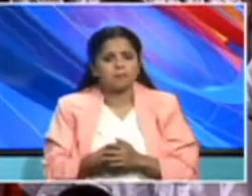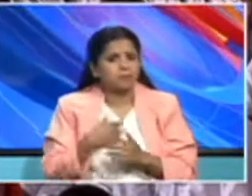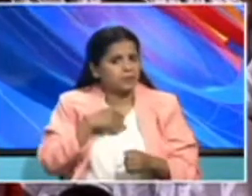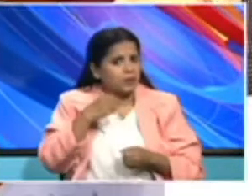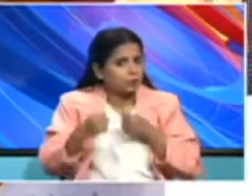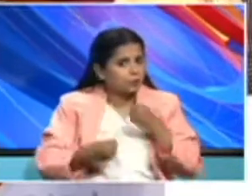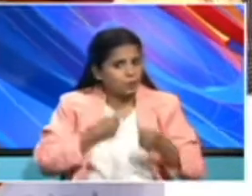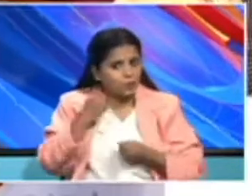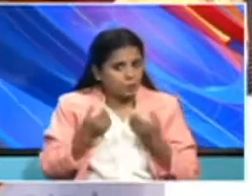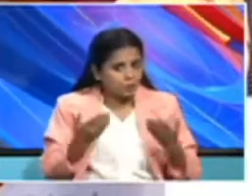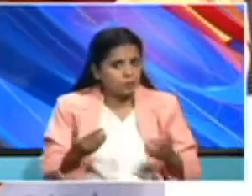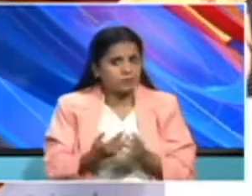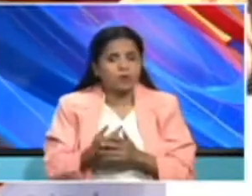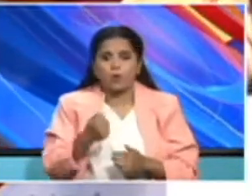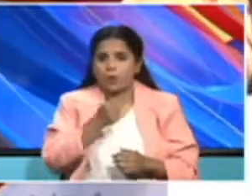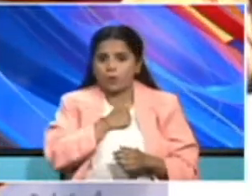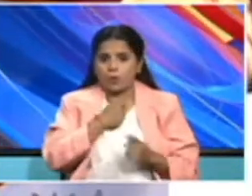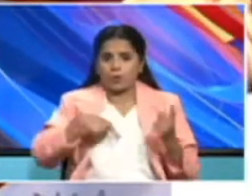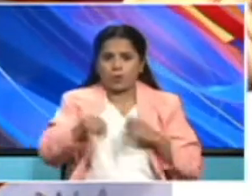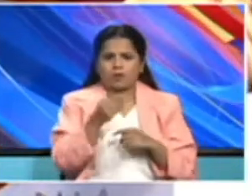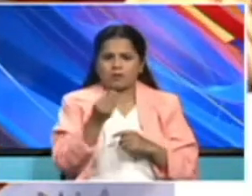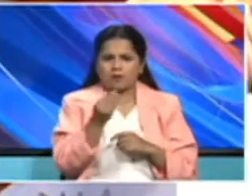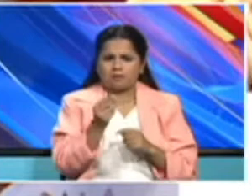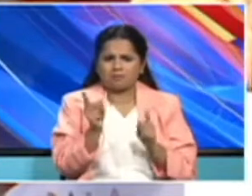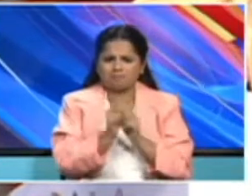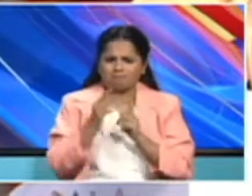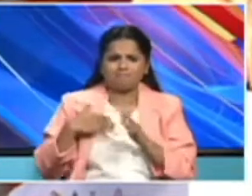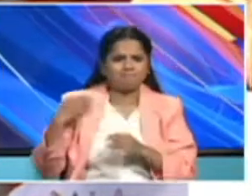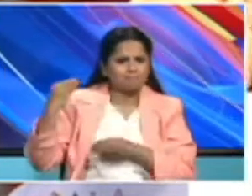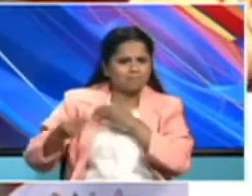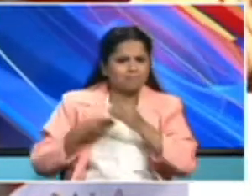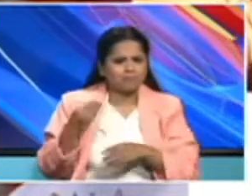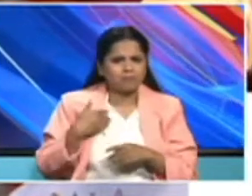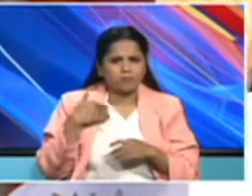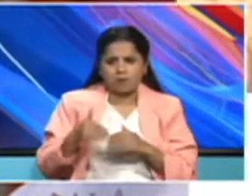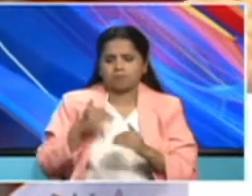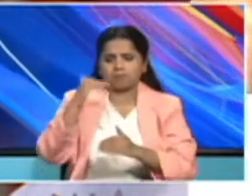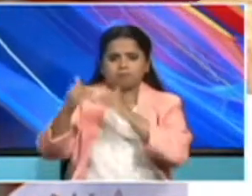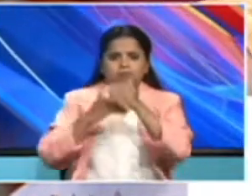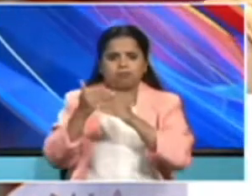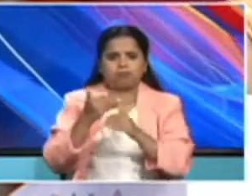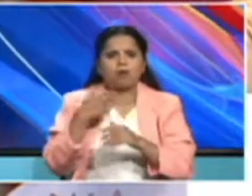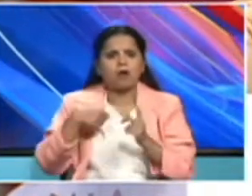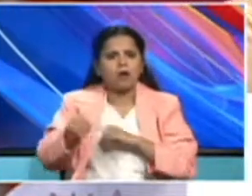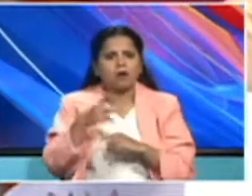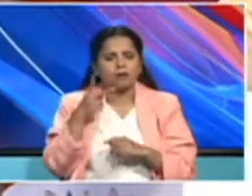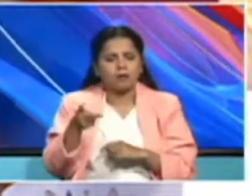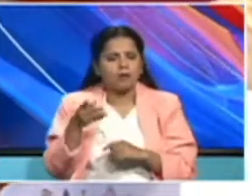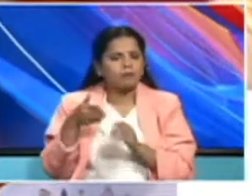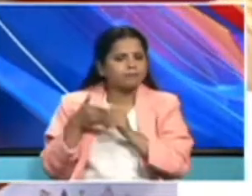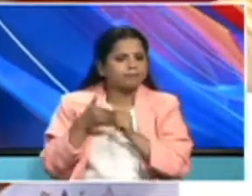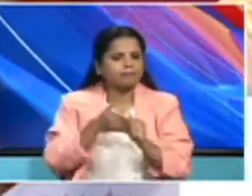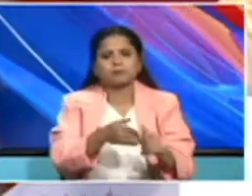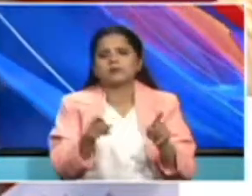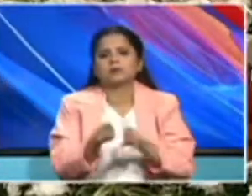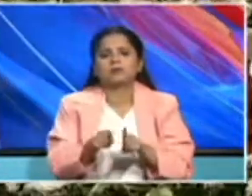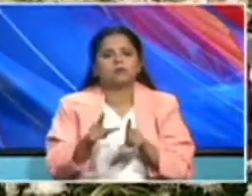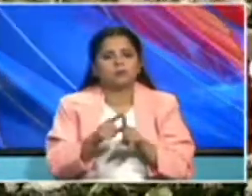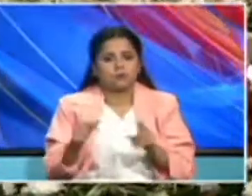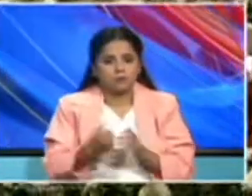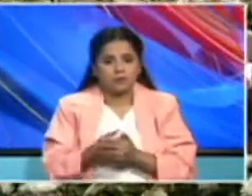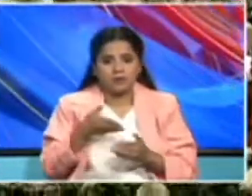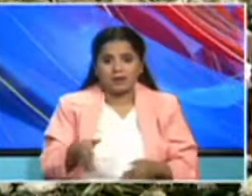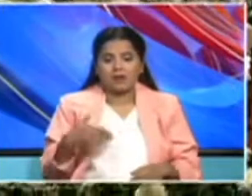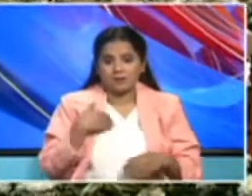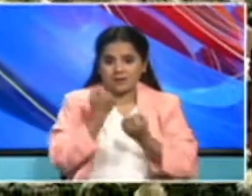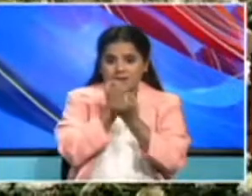खेल हमारी विरासत और विकास यात्रा का जरिया रहे हैं।